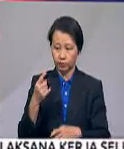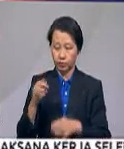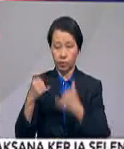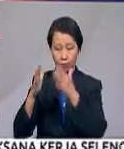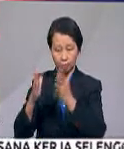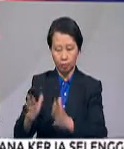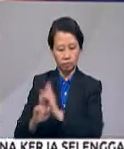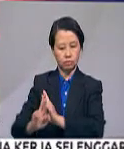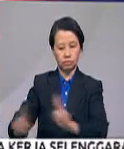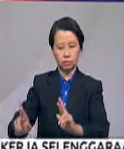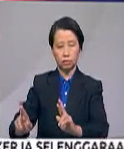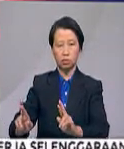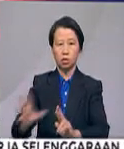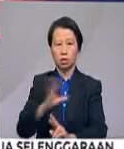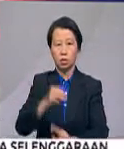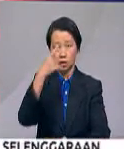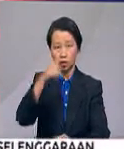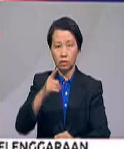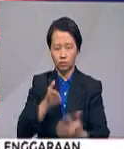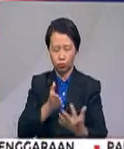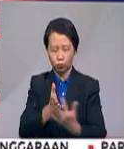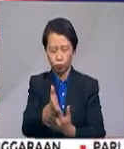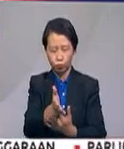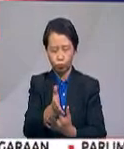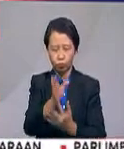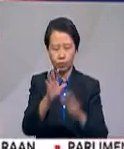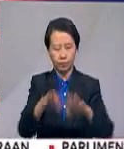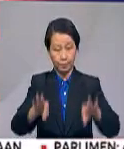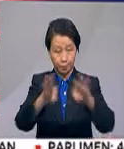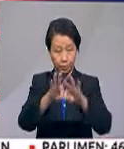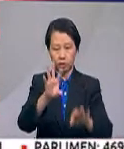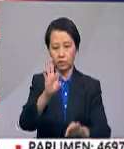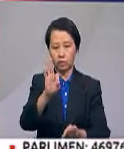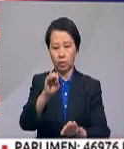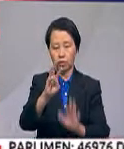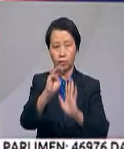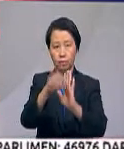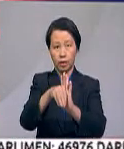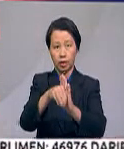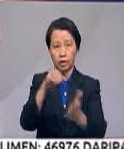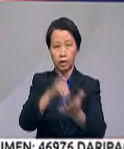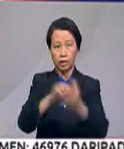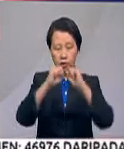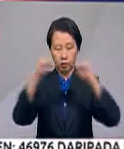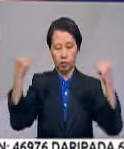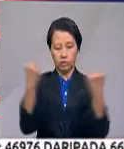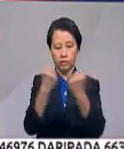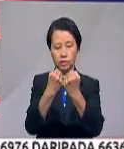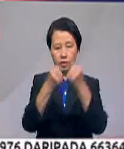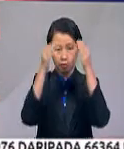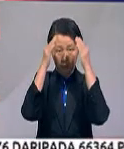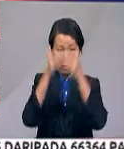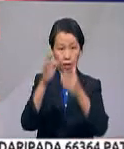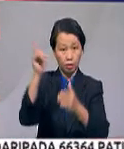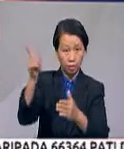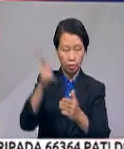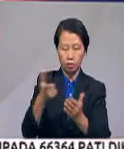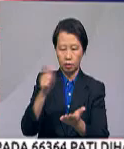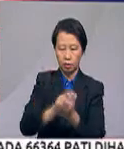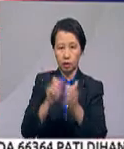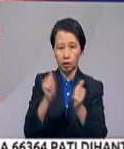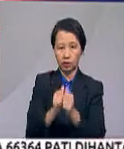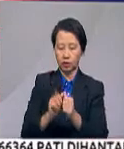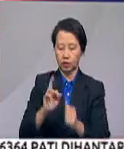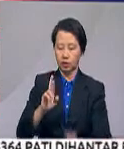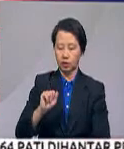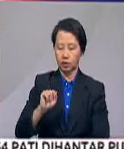telah bersedia sepenuhnya bagi mengharungi misi penting bagi 90 minit di Stadium Darul Makmur. Laporan bersama